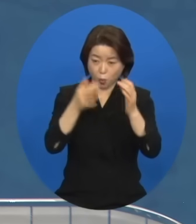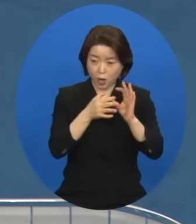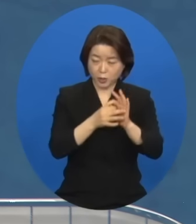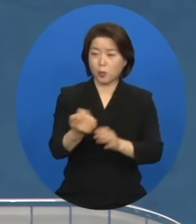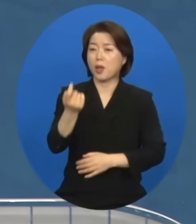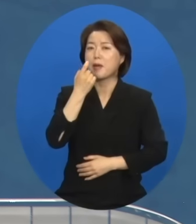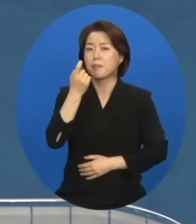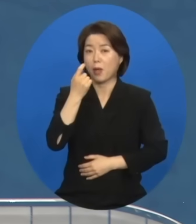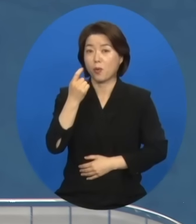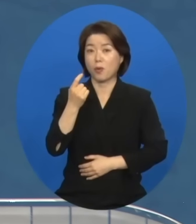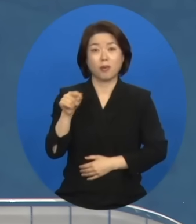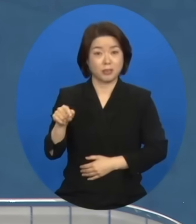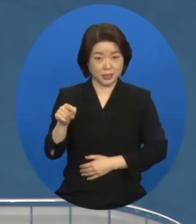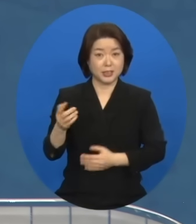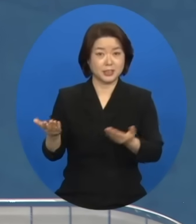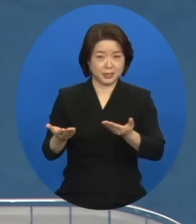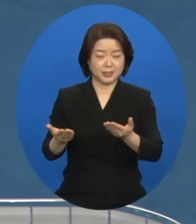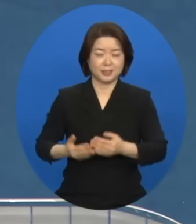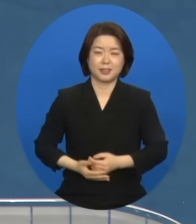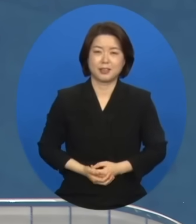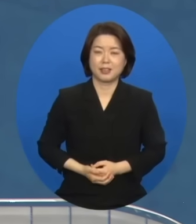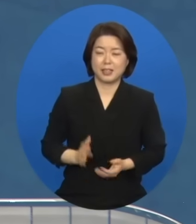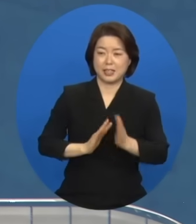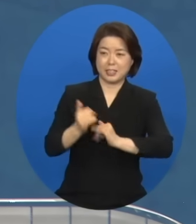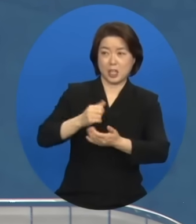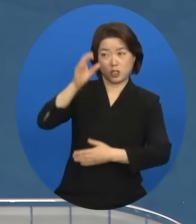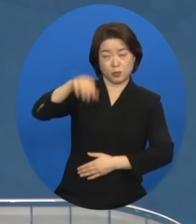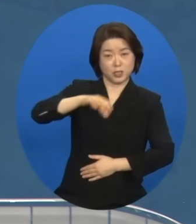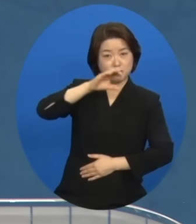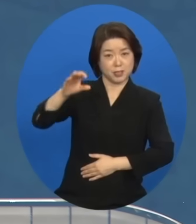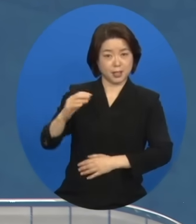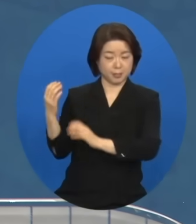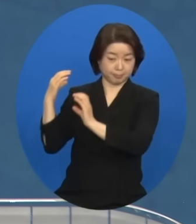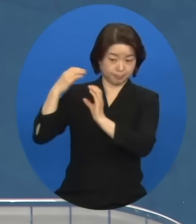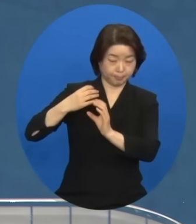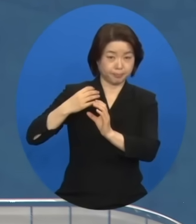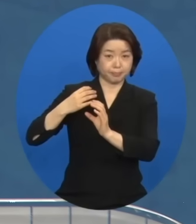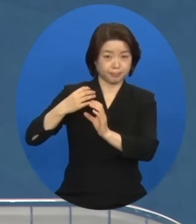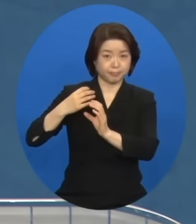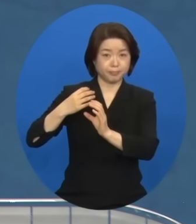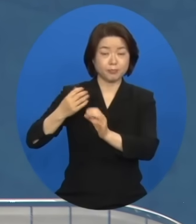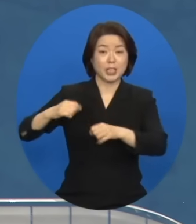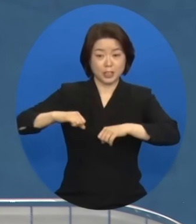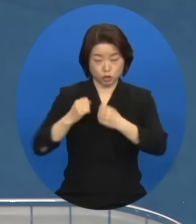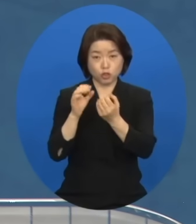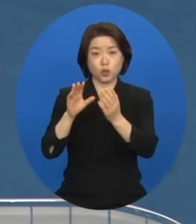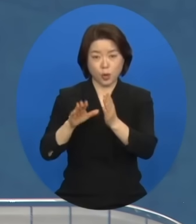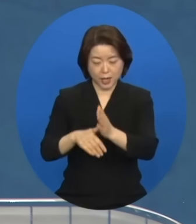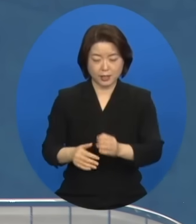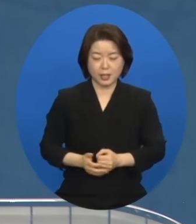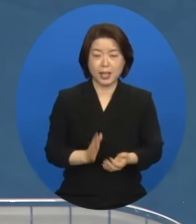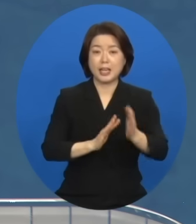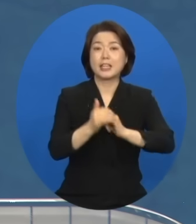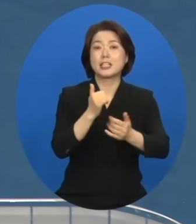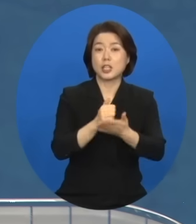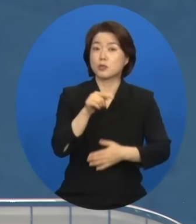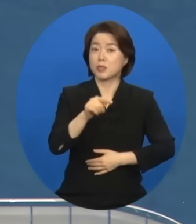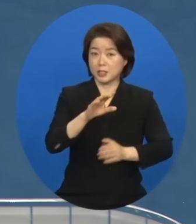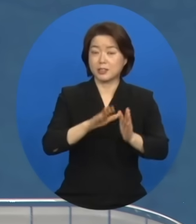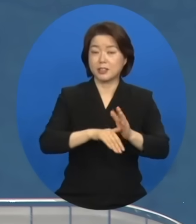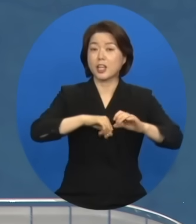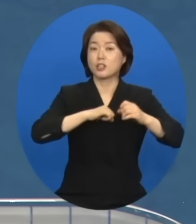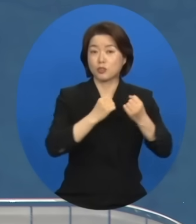배우는 것이니까. 예수님이 십자가 지실 때 그때 예수님도 순종을 통해서